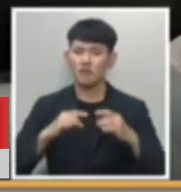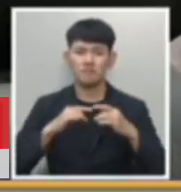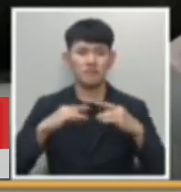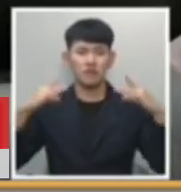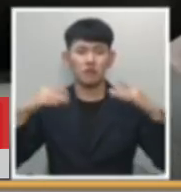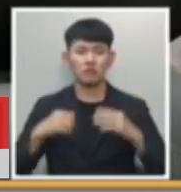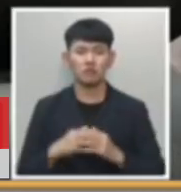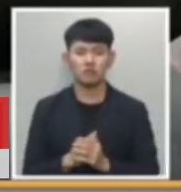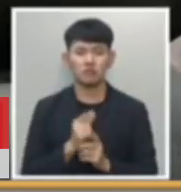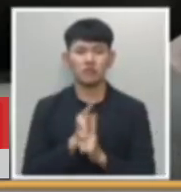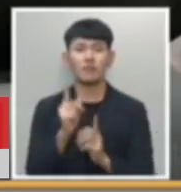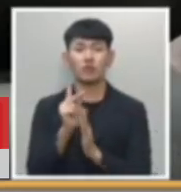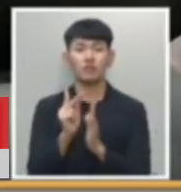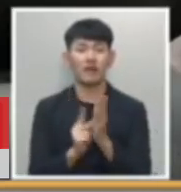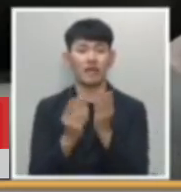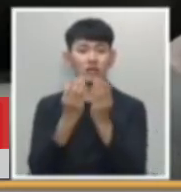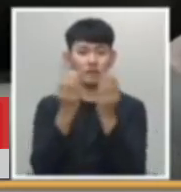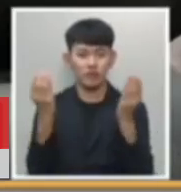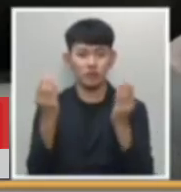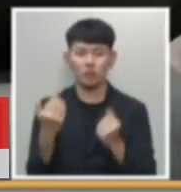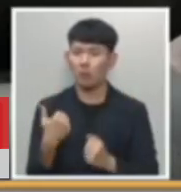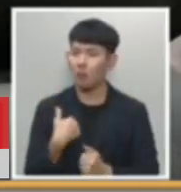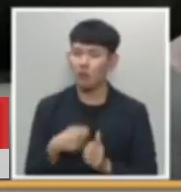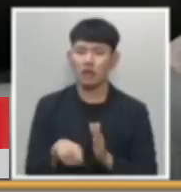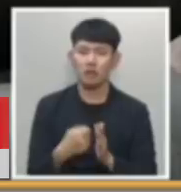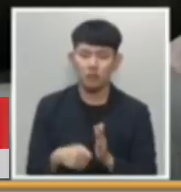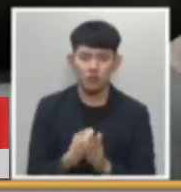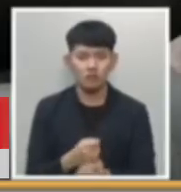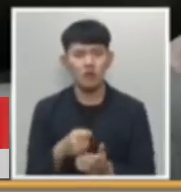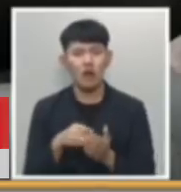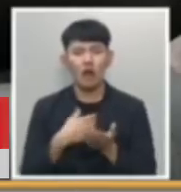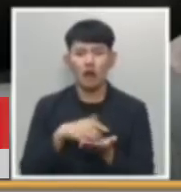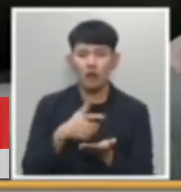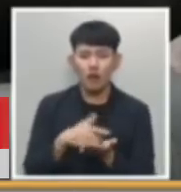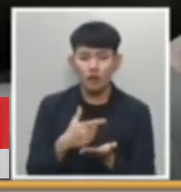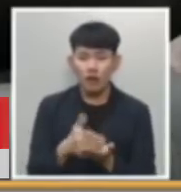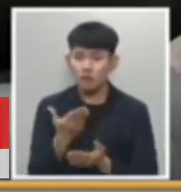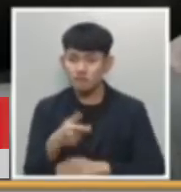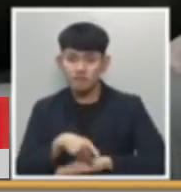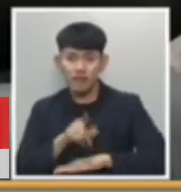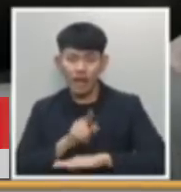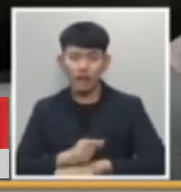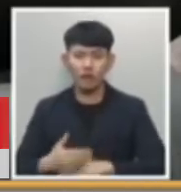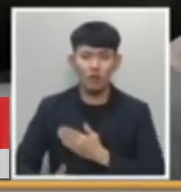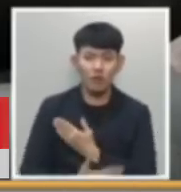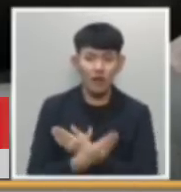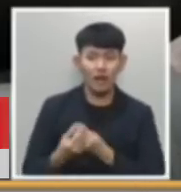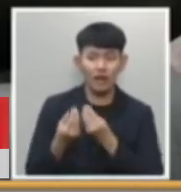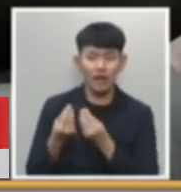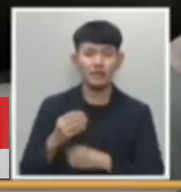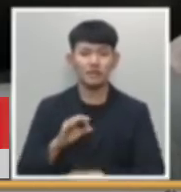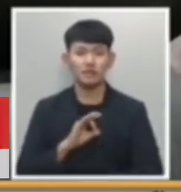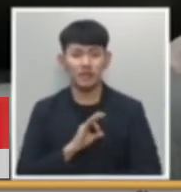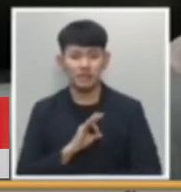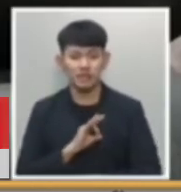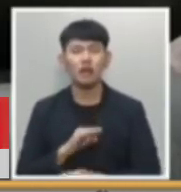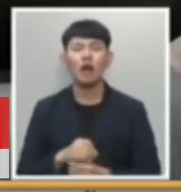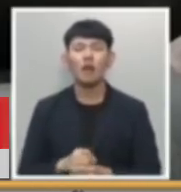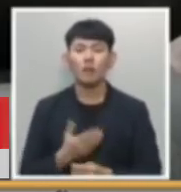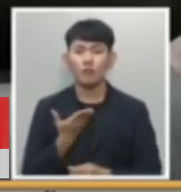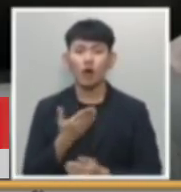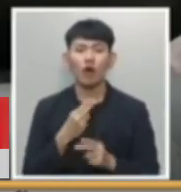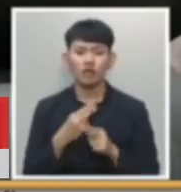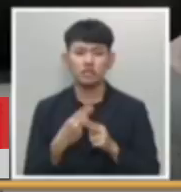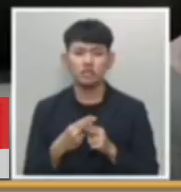ด้วยรัฐธรรมนูญท่านยกมาหลายเรื่องซึ่งท่านประธานเองก็ให้โอกาสท่านสมาชิกท่านนี้ผมขออนุญาตเอ่ยชื่อท่านเลยครับไม่